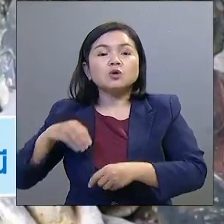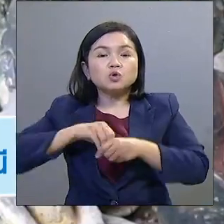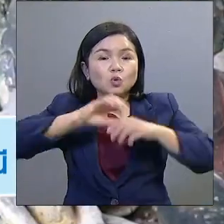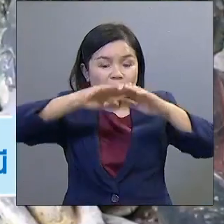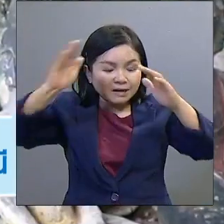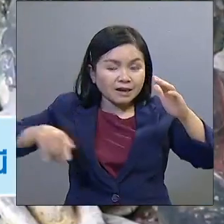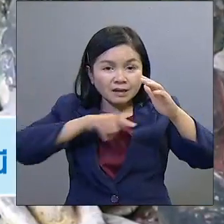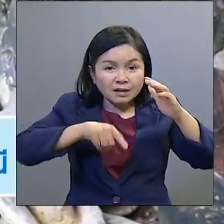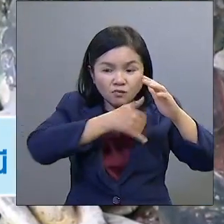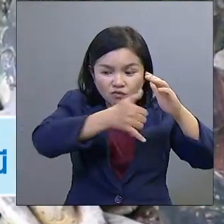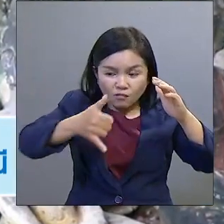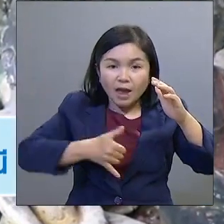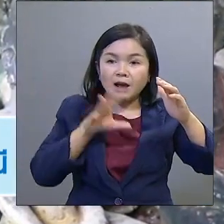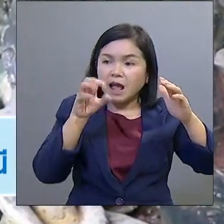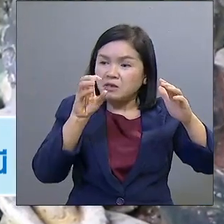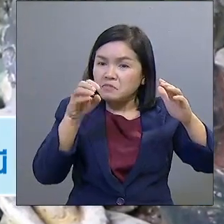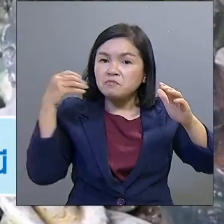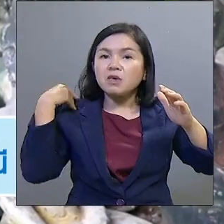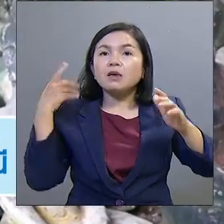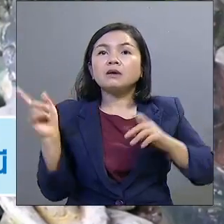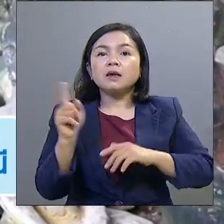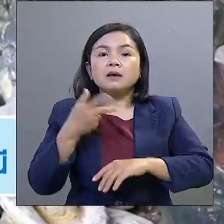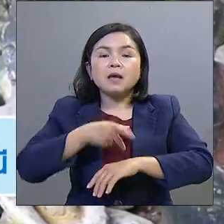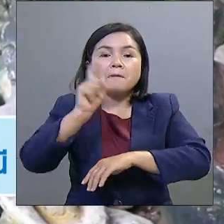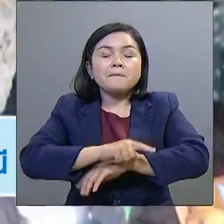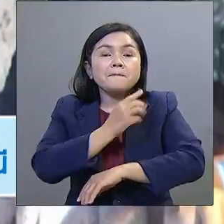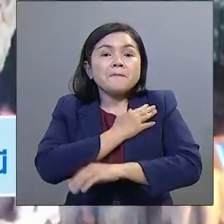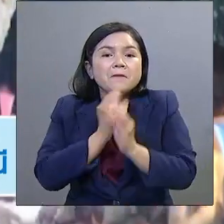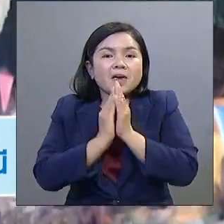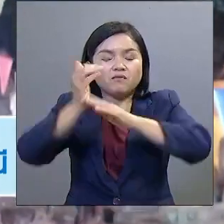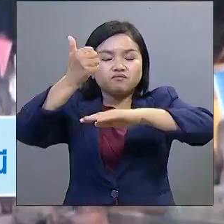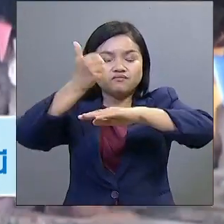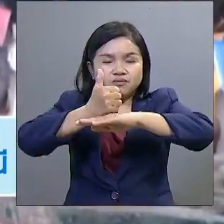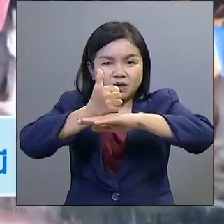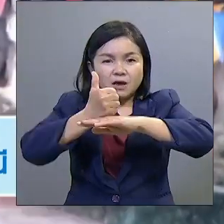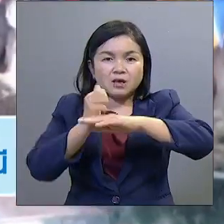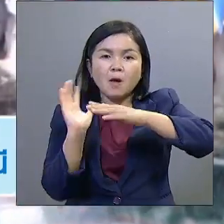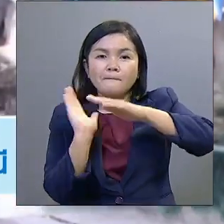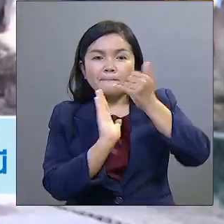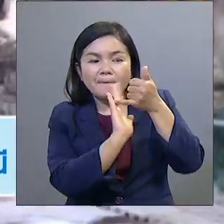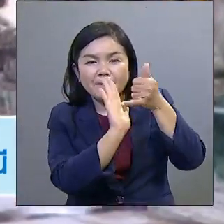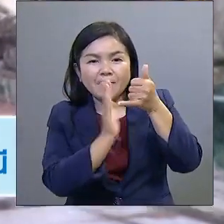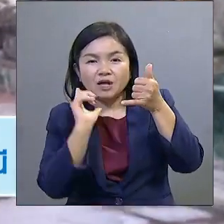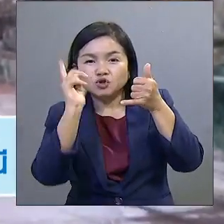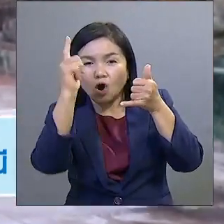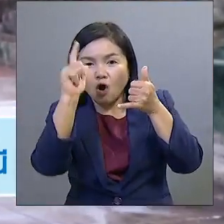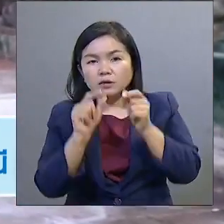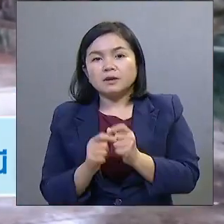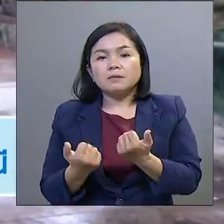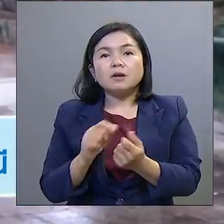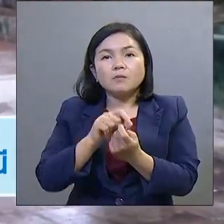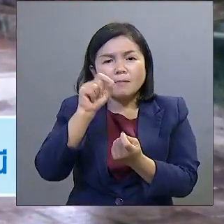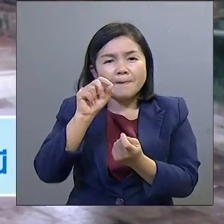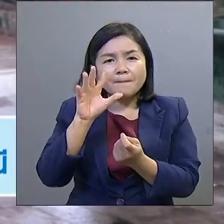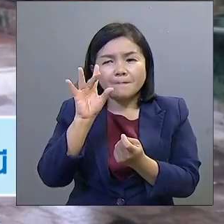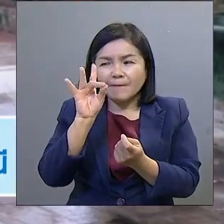มีประมาณ50องค์โดยมีพระประธานเป็นพระพุทธรูปปูนปั้นปิดทองปางสายญาติยาวประมาณ8เมตรประดิษฐานไว้สุดผ